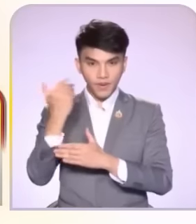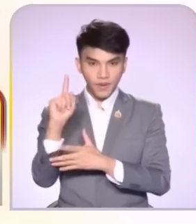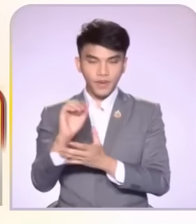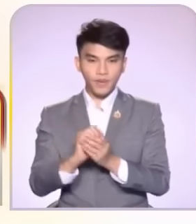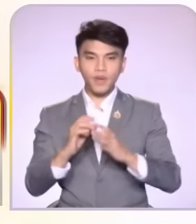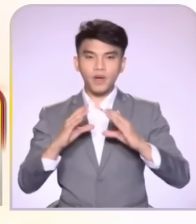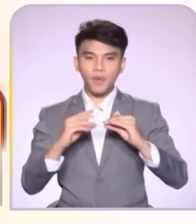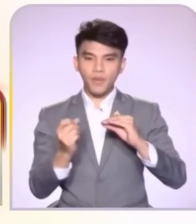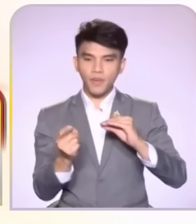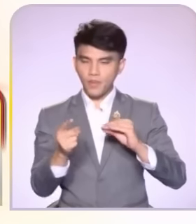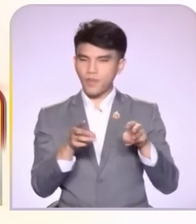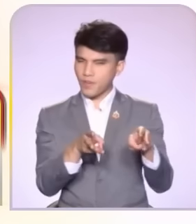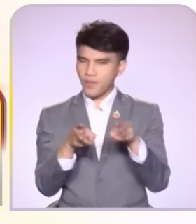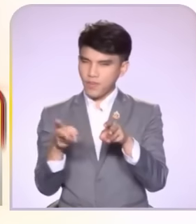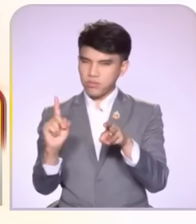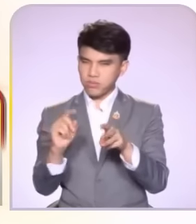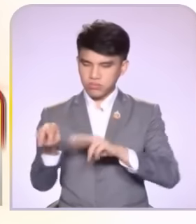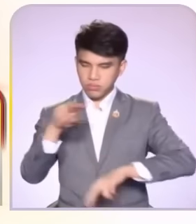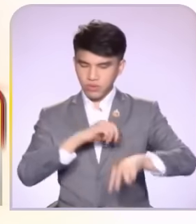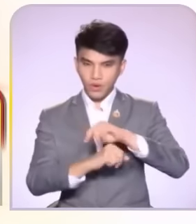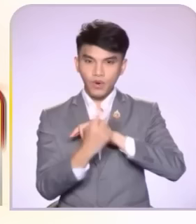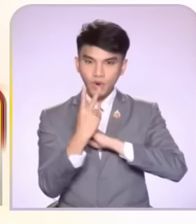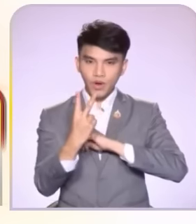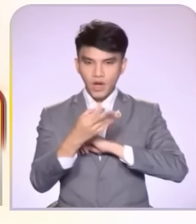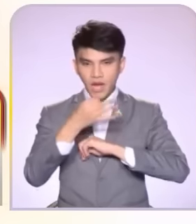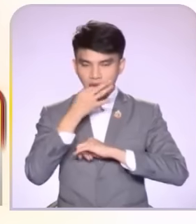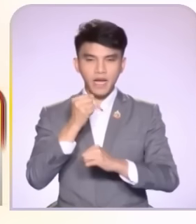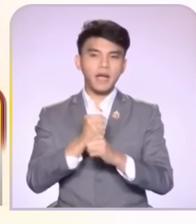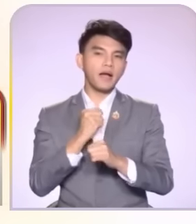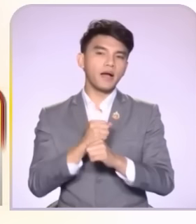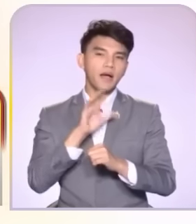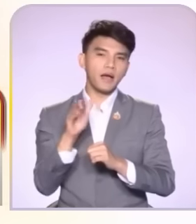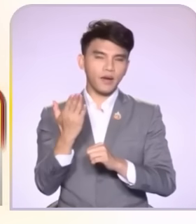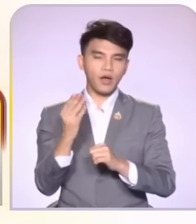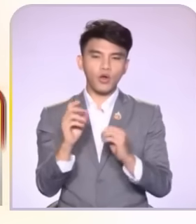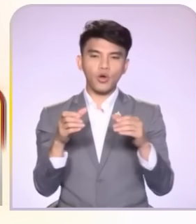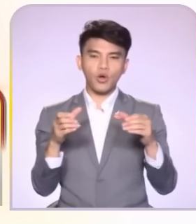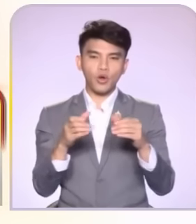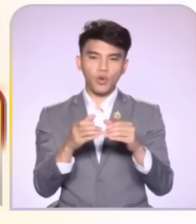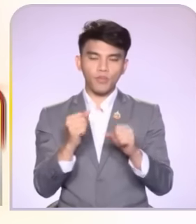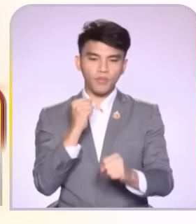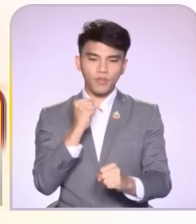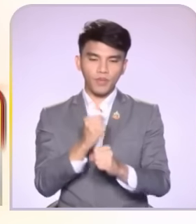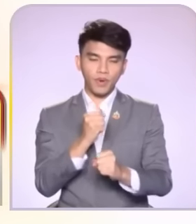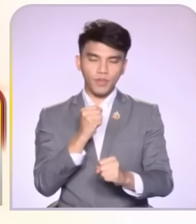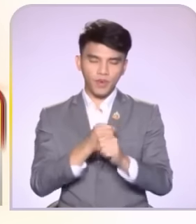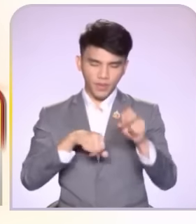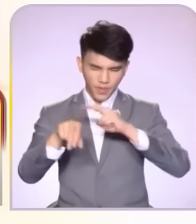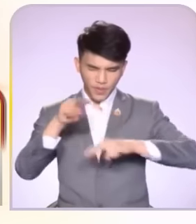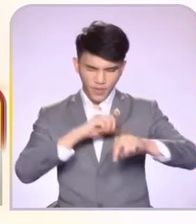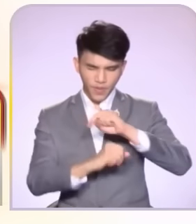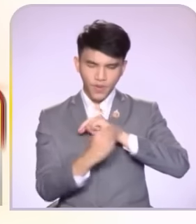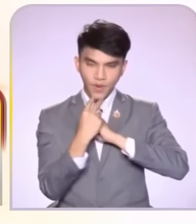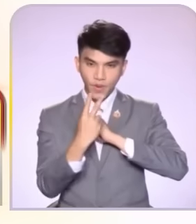ท่านได้เรียกประชุมด่วนหาแนวทางในการตรวจสอบการประกอบธุรกิจดังกล่าวตั้งคณะทำงานสืบสวนสอบสวนขึ้นมาตรวจสอบ